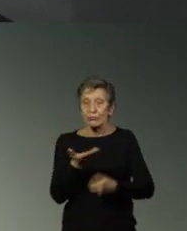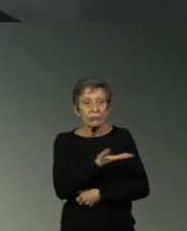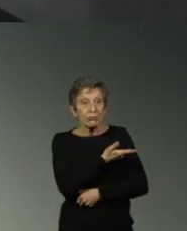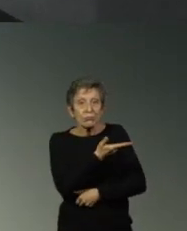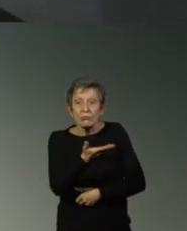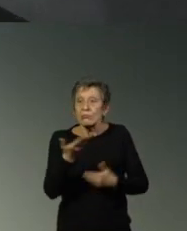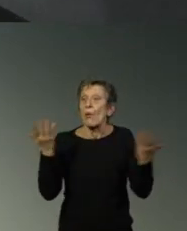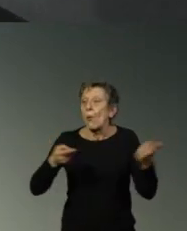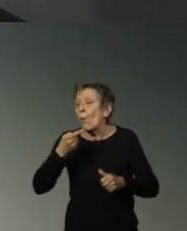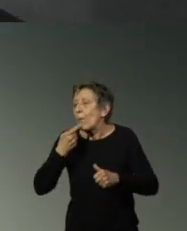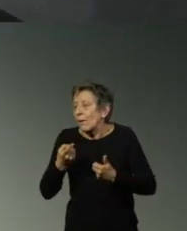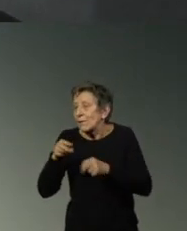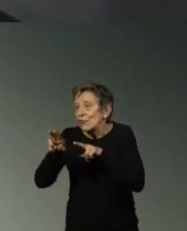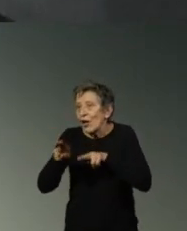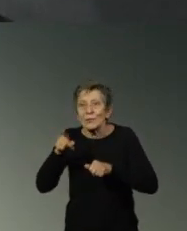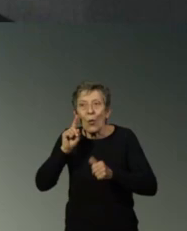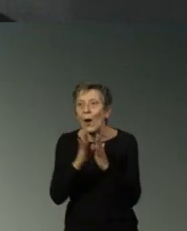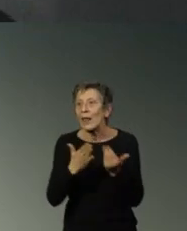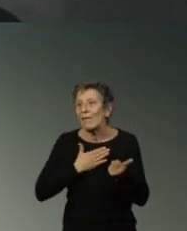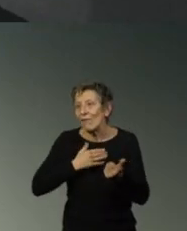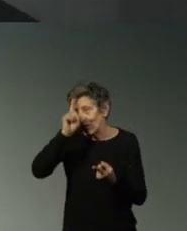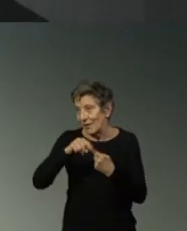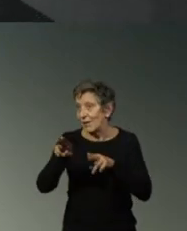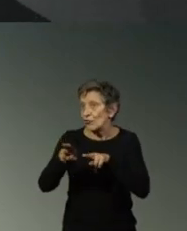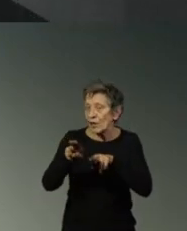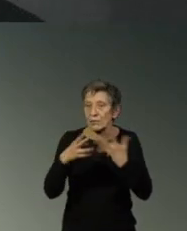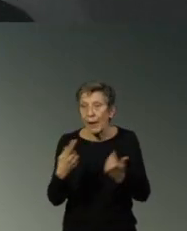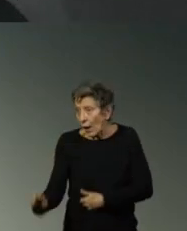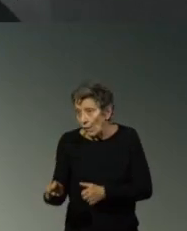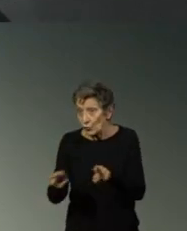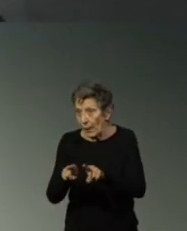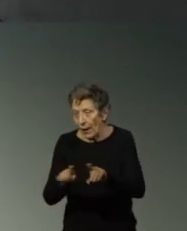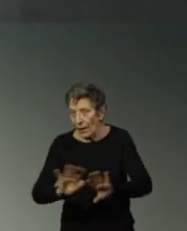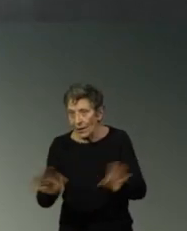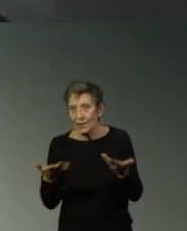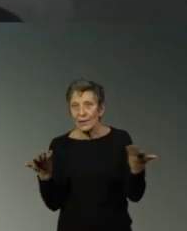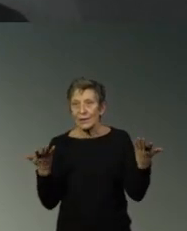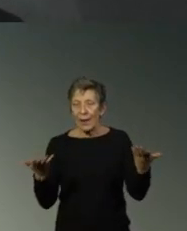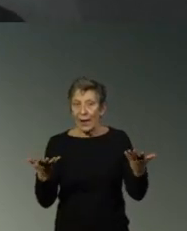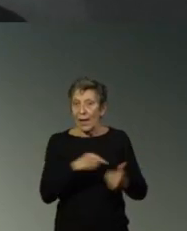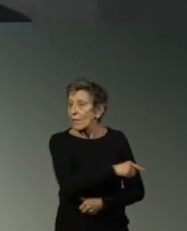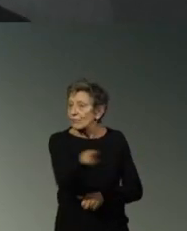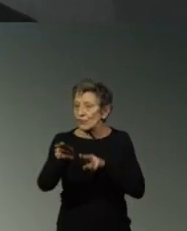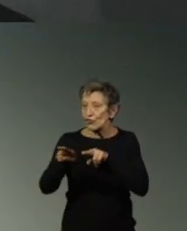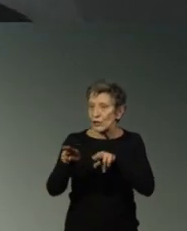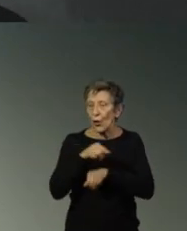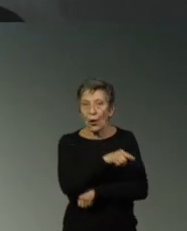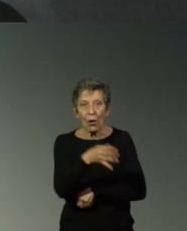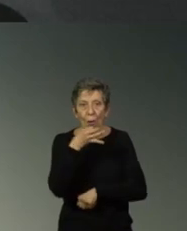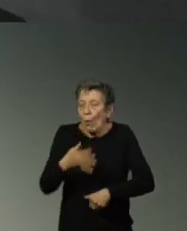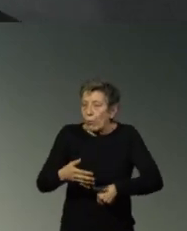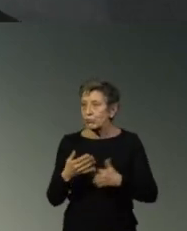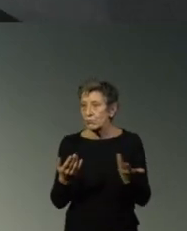la chasse parce que ce livre-là est sur la chasse, mais ça pourrait être la même chose dans le cas de l'élevage. Il y a une grande partie du discours qui nie